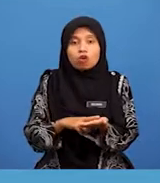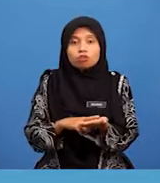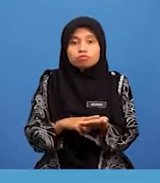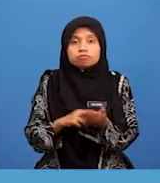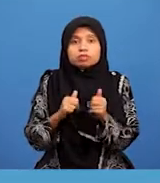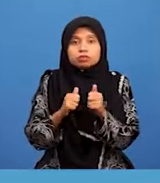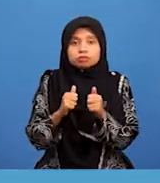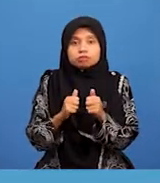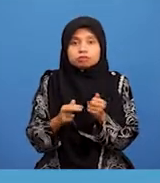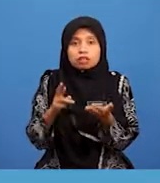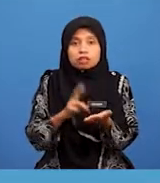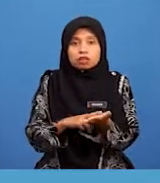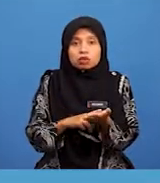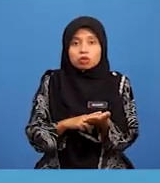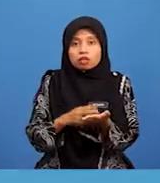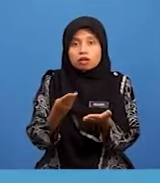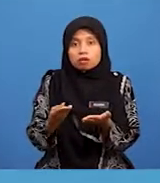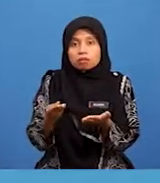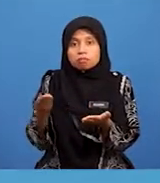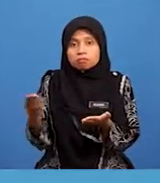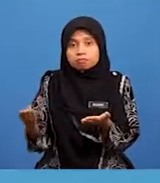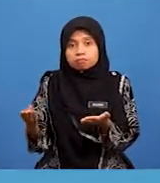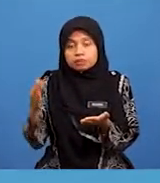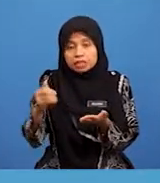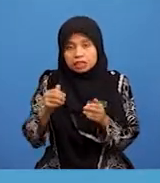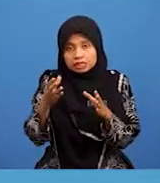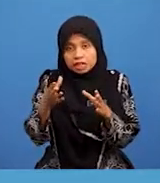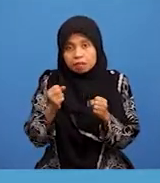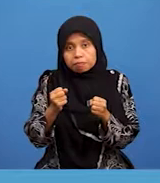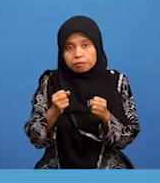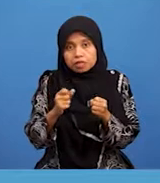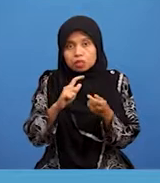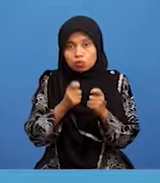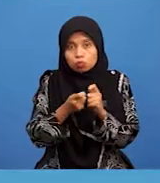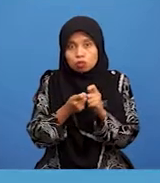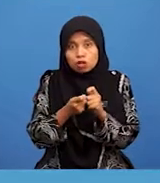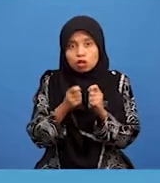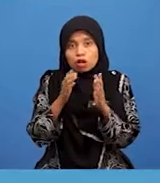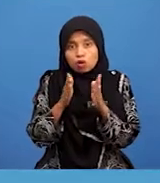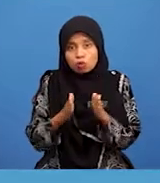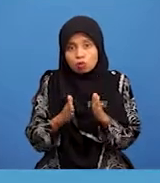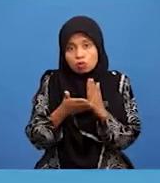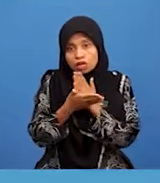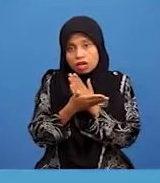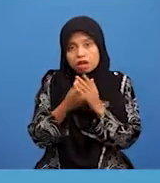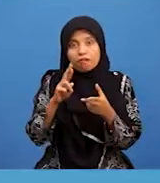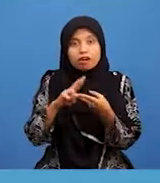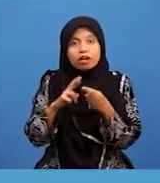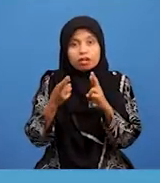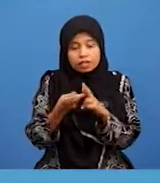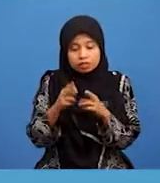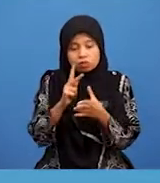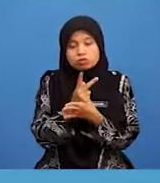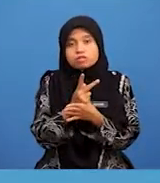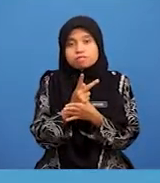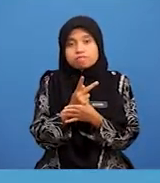adalah merekod aset yang diambil alih oleh rakan kongsi. apabila perkongsi mengambil alih